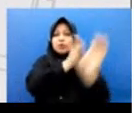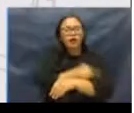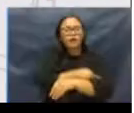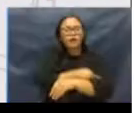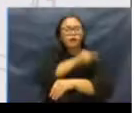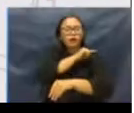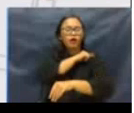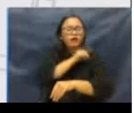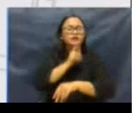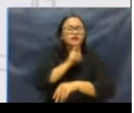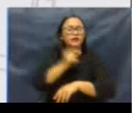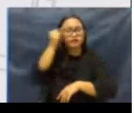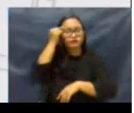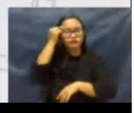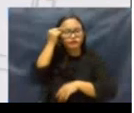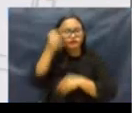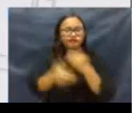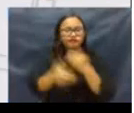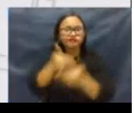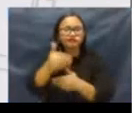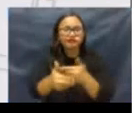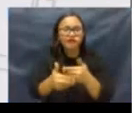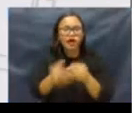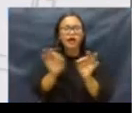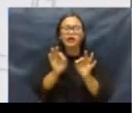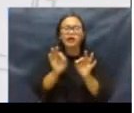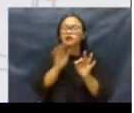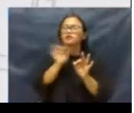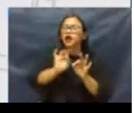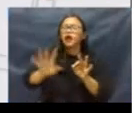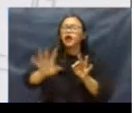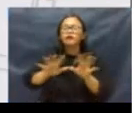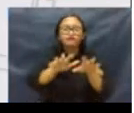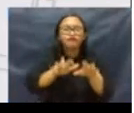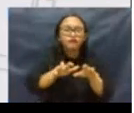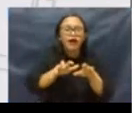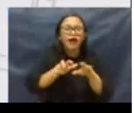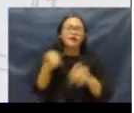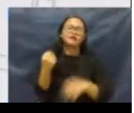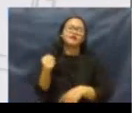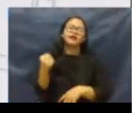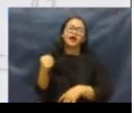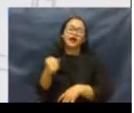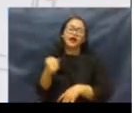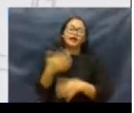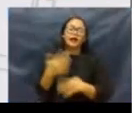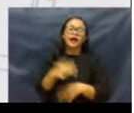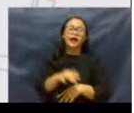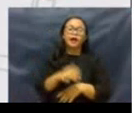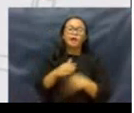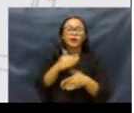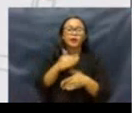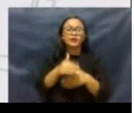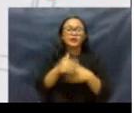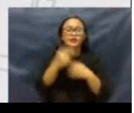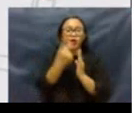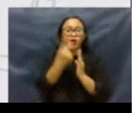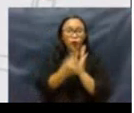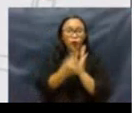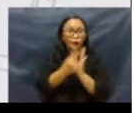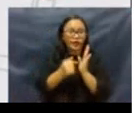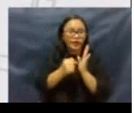naluriah. Tidak ada yang bisa ngerem. Jadi dari sudut pandang kognitif ekonomi, emosi